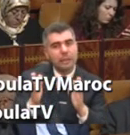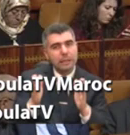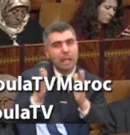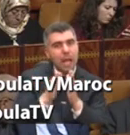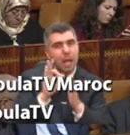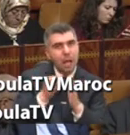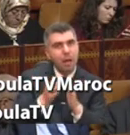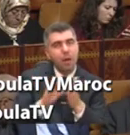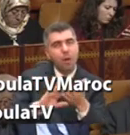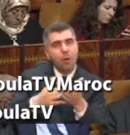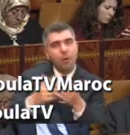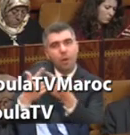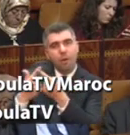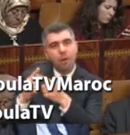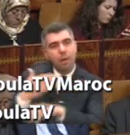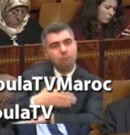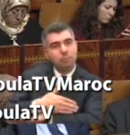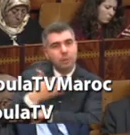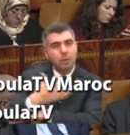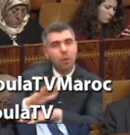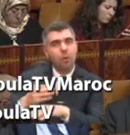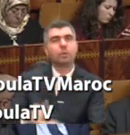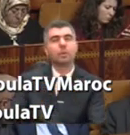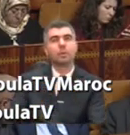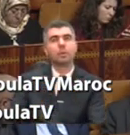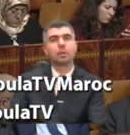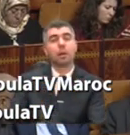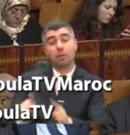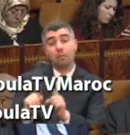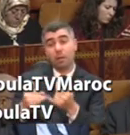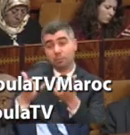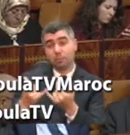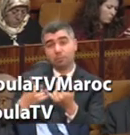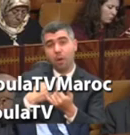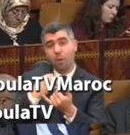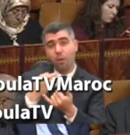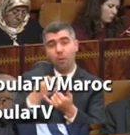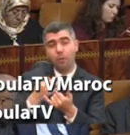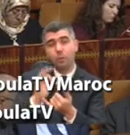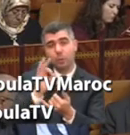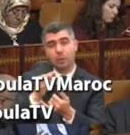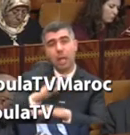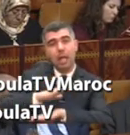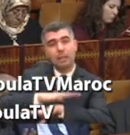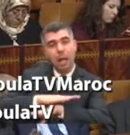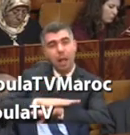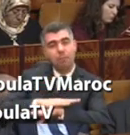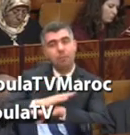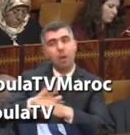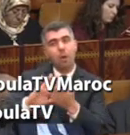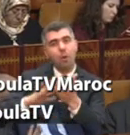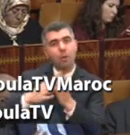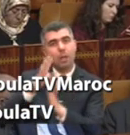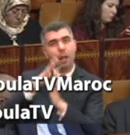وعلى رأسها المقاولة المصدرة. لذلك فإننا ننتظر بفارغ الصبر احترام وتنزيل هذا المخطط